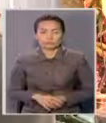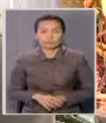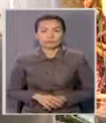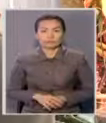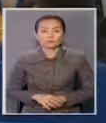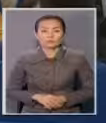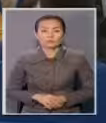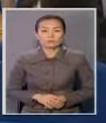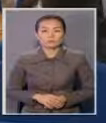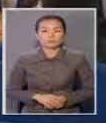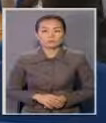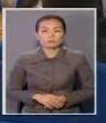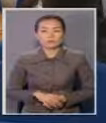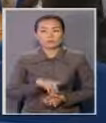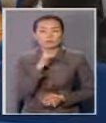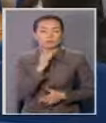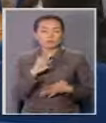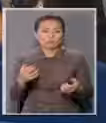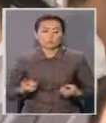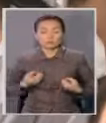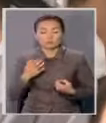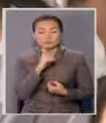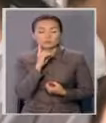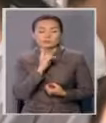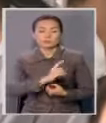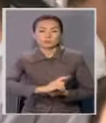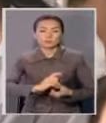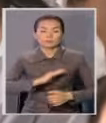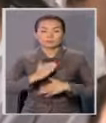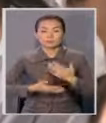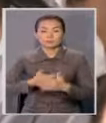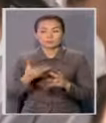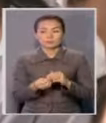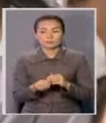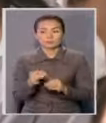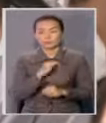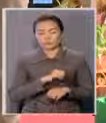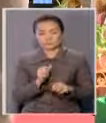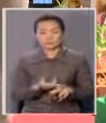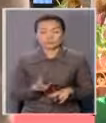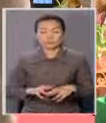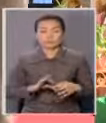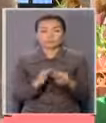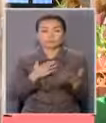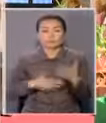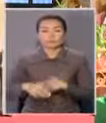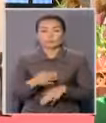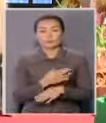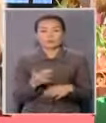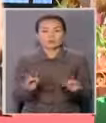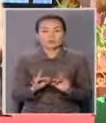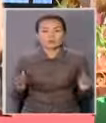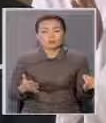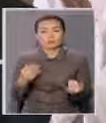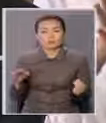үміттеміз. Бұл бастама жастар үшін үлкен қолдау, студенттердің шығармашылықпен еркін айналысуына мол мүмкіндік. Ұстаздар қауымында дән риза. Олардың айтуынша,